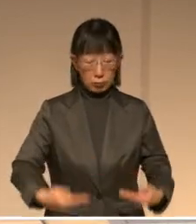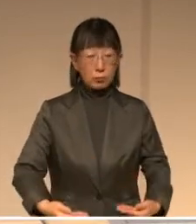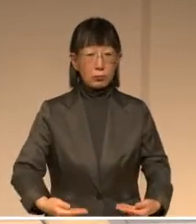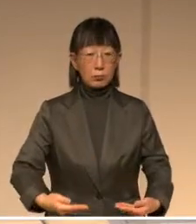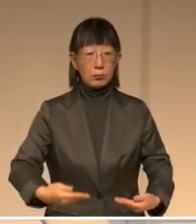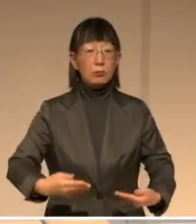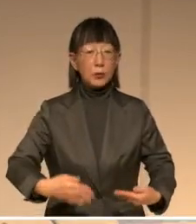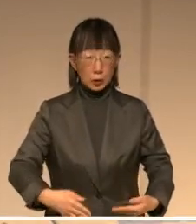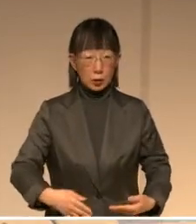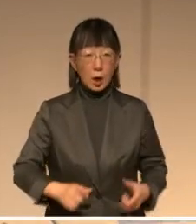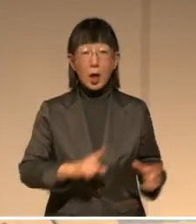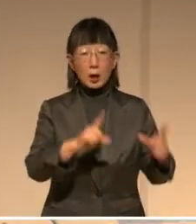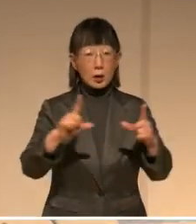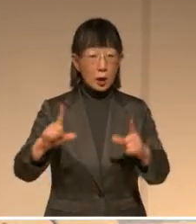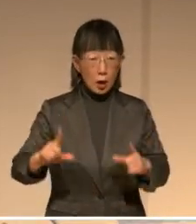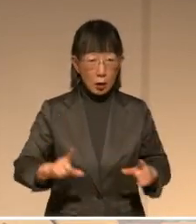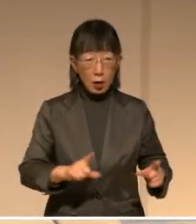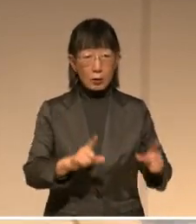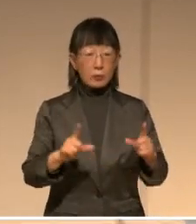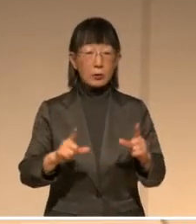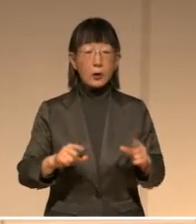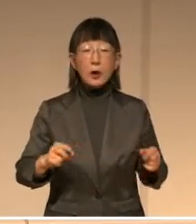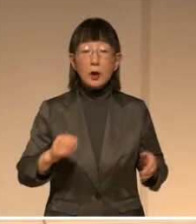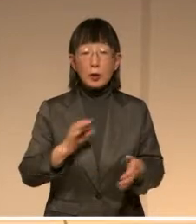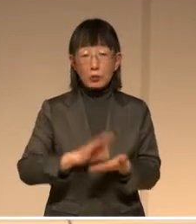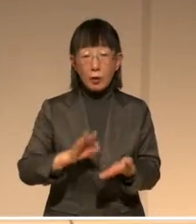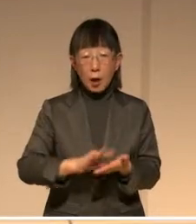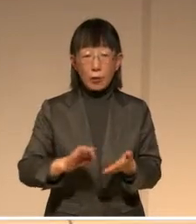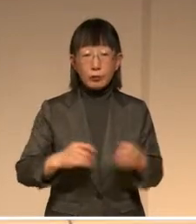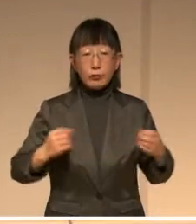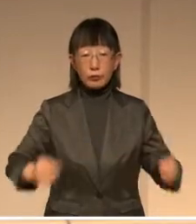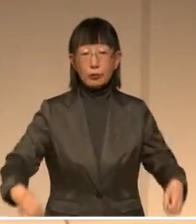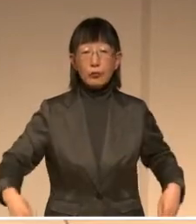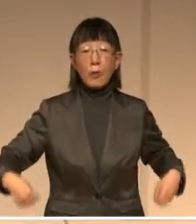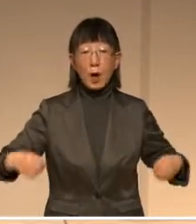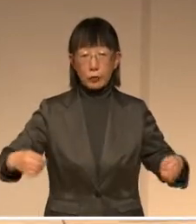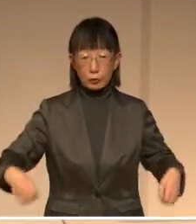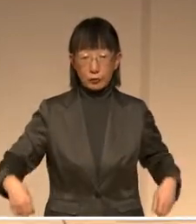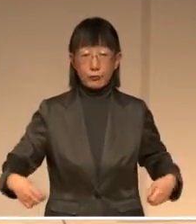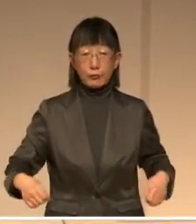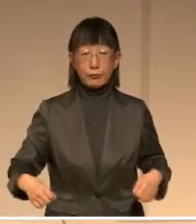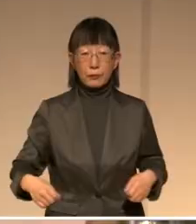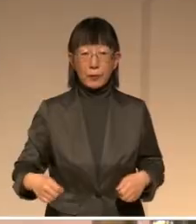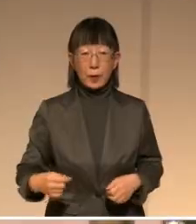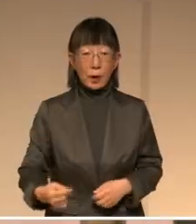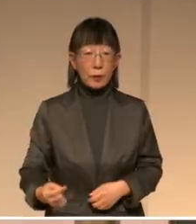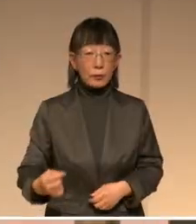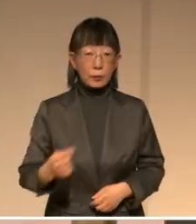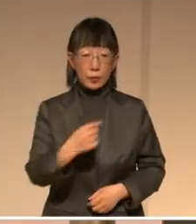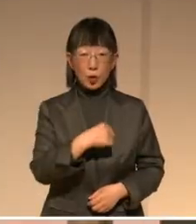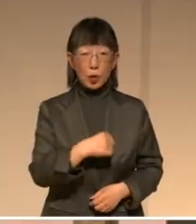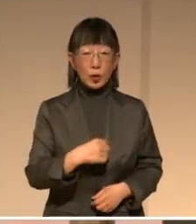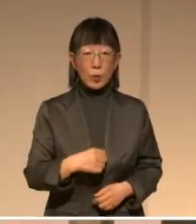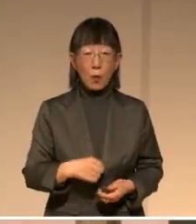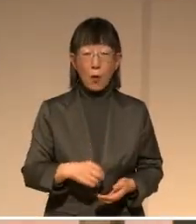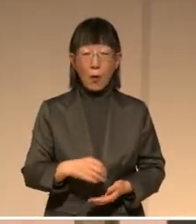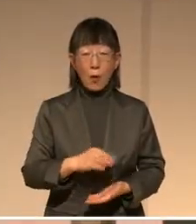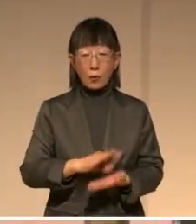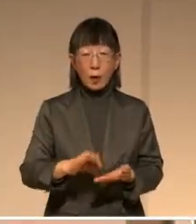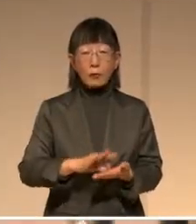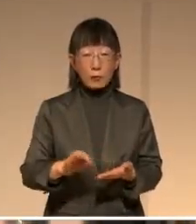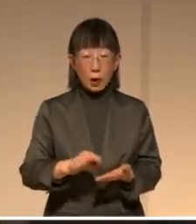車椅子なんあとは後ろにダンス必要なんですけどポケットがあったりとか母